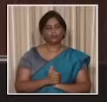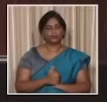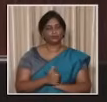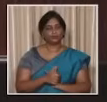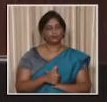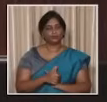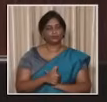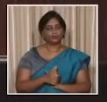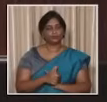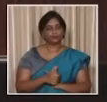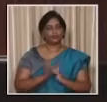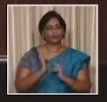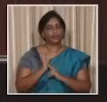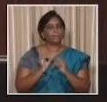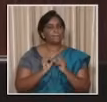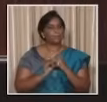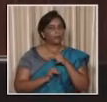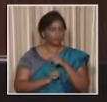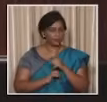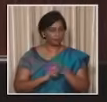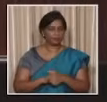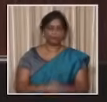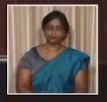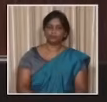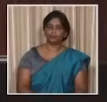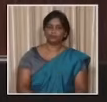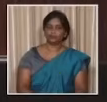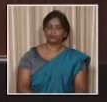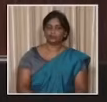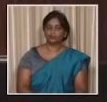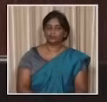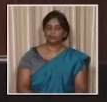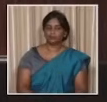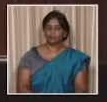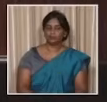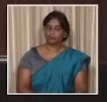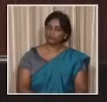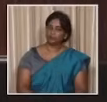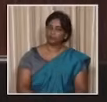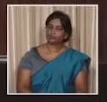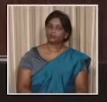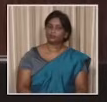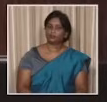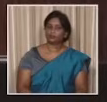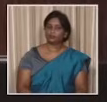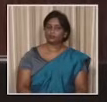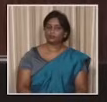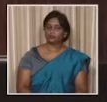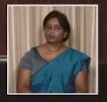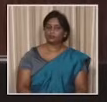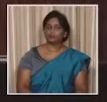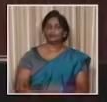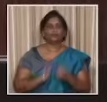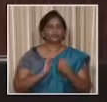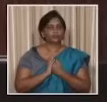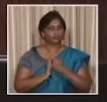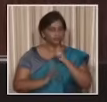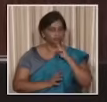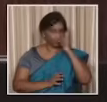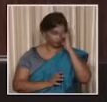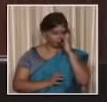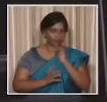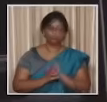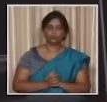කරා ඔව් නලින් බණ්ඩාර මහත්තයා ඔබතුමා මොකක්ද ඉන්ටර්පෝඩ ගරු ඉන්ටර්පෝඩරේ කියන්න ගරු කතානායකතුමනි